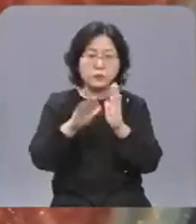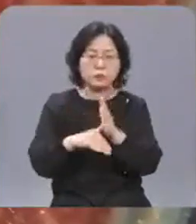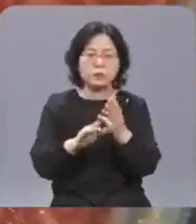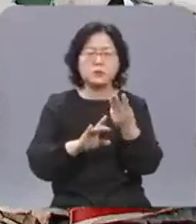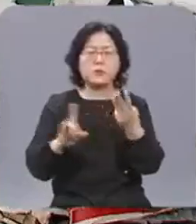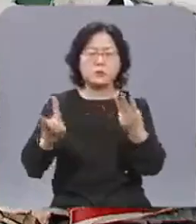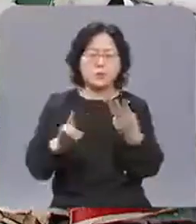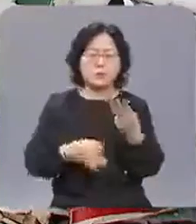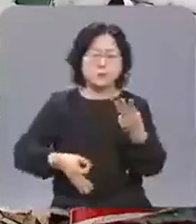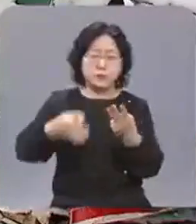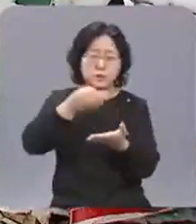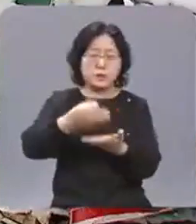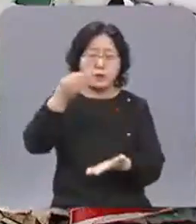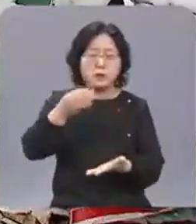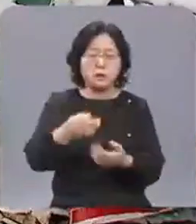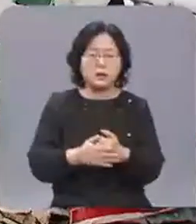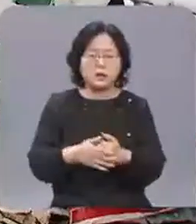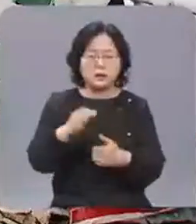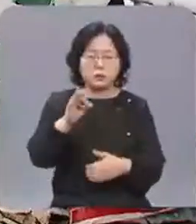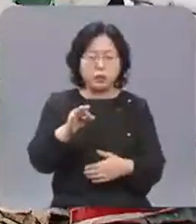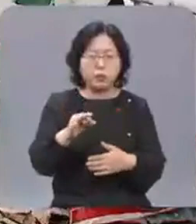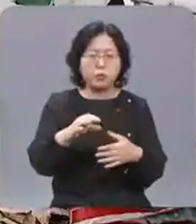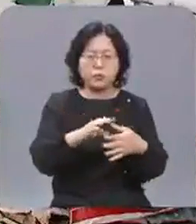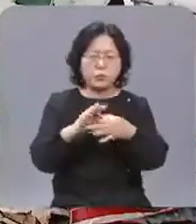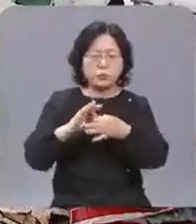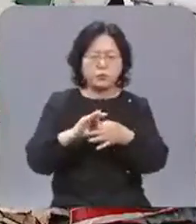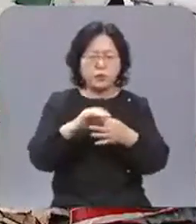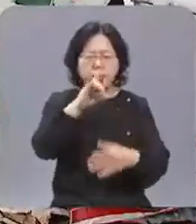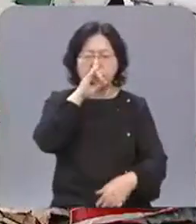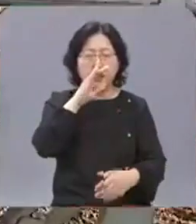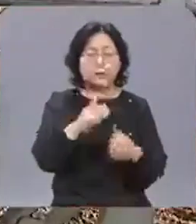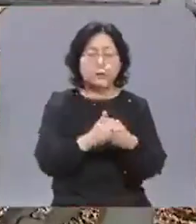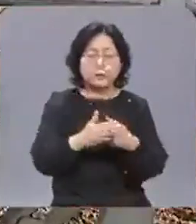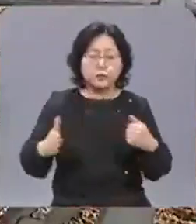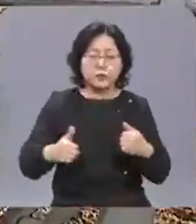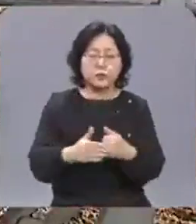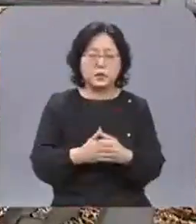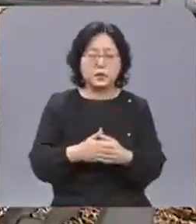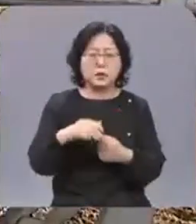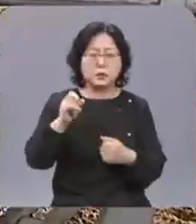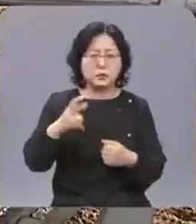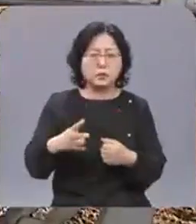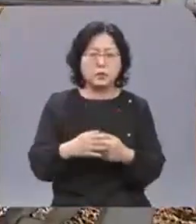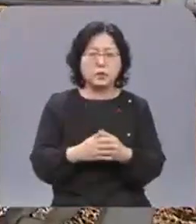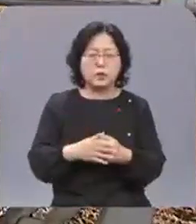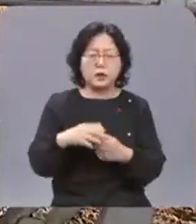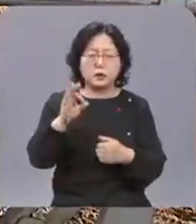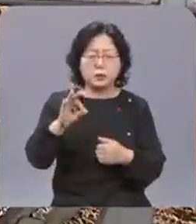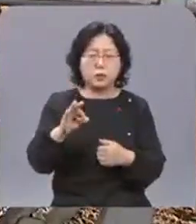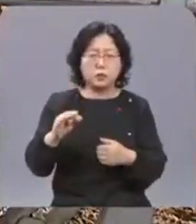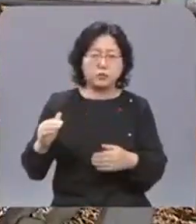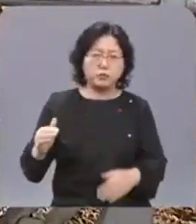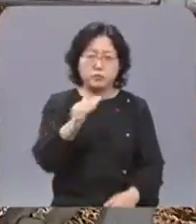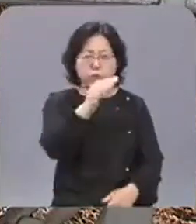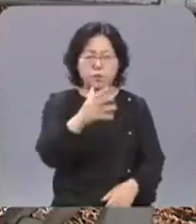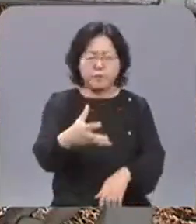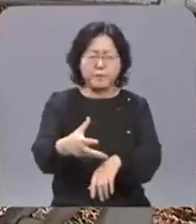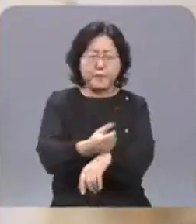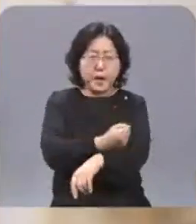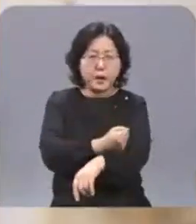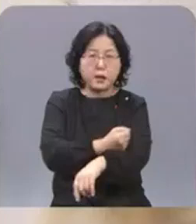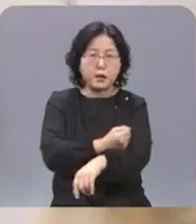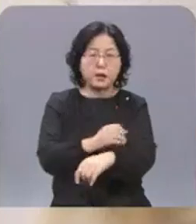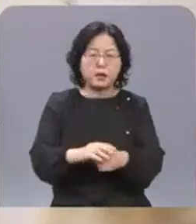합니다. 문제는 가격 연동이 제대로 이루어지지 않고 이마저도 가격 상승은 적극